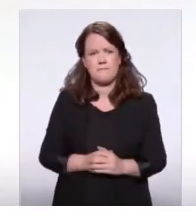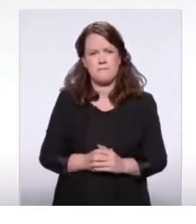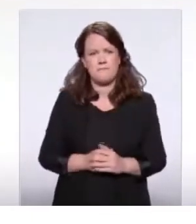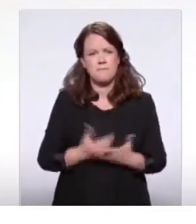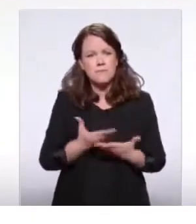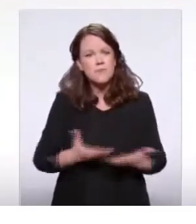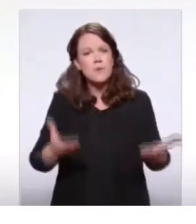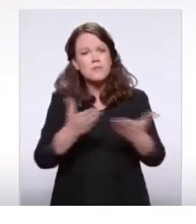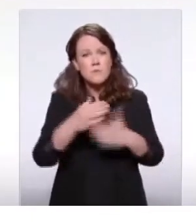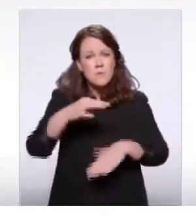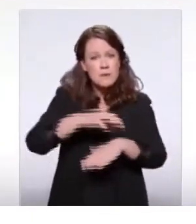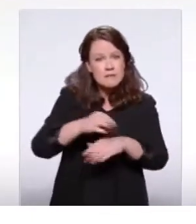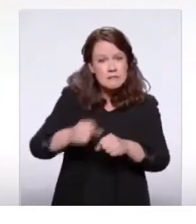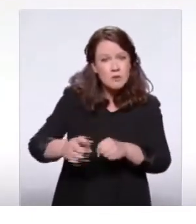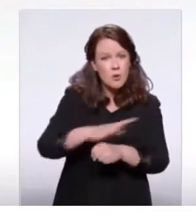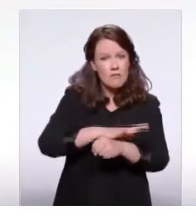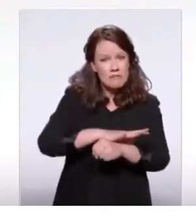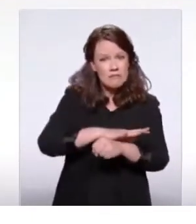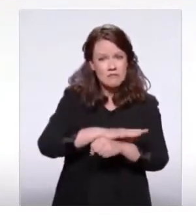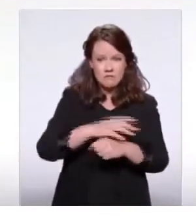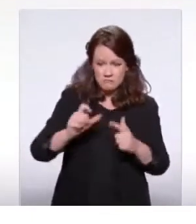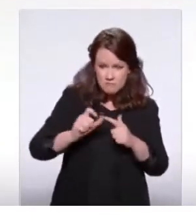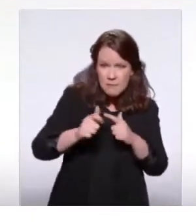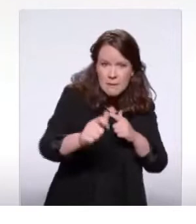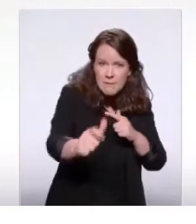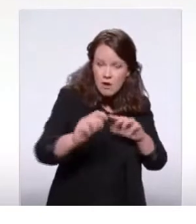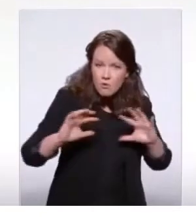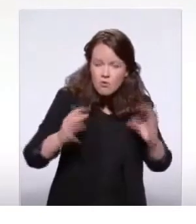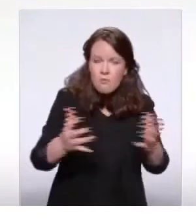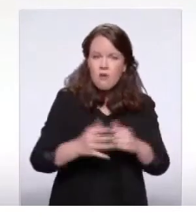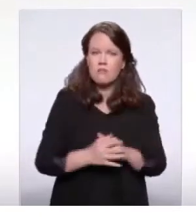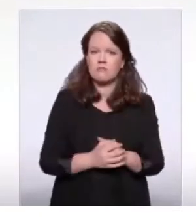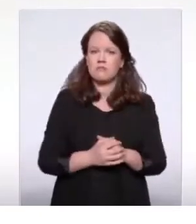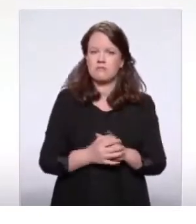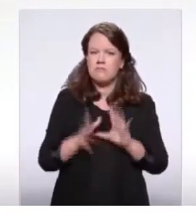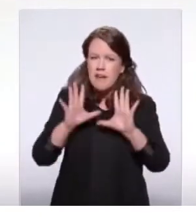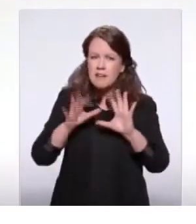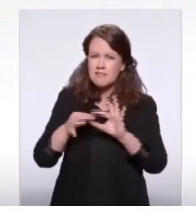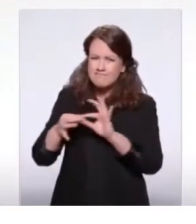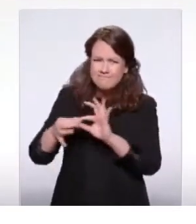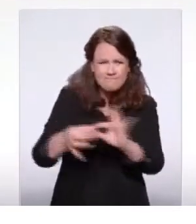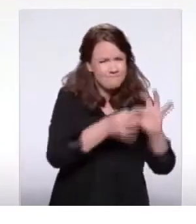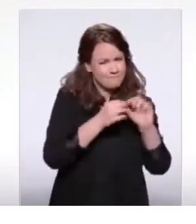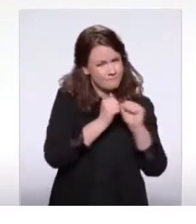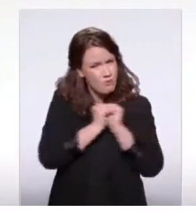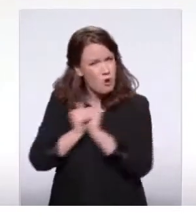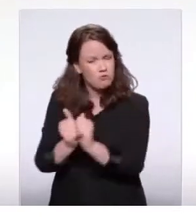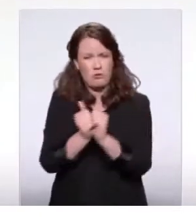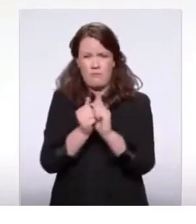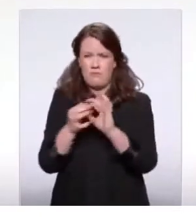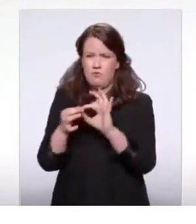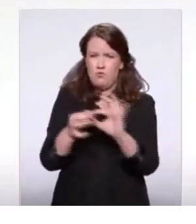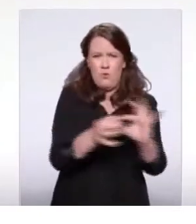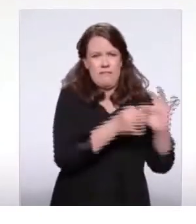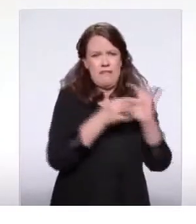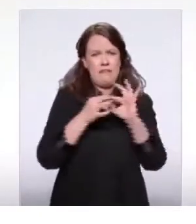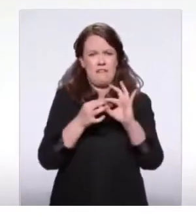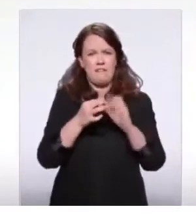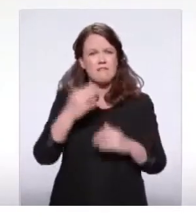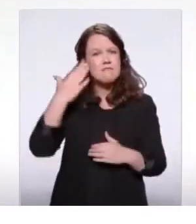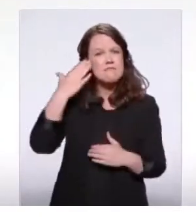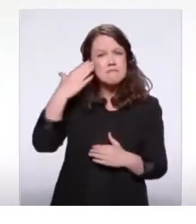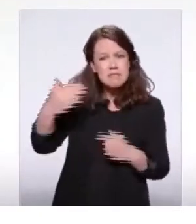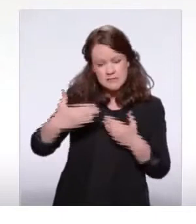l'épidémie, les prochaines étapes, essayer de vous dire que si nous restons unis, solidaires, si nous savons, durant les prochaines semaines,